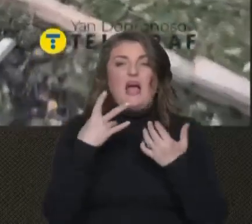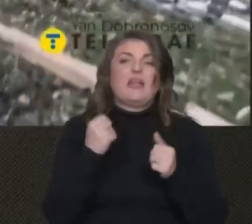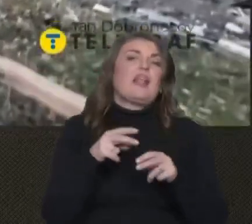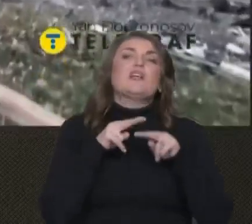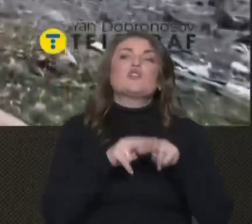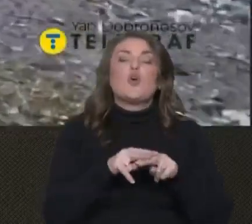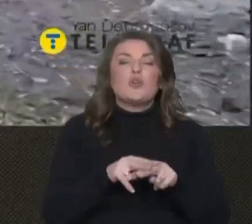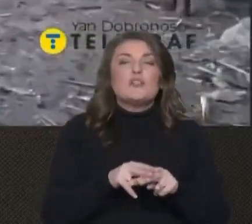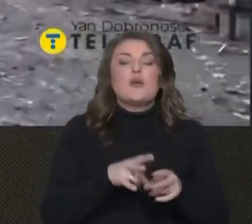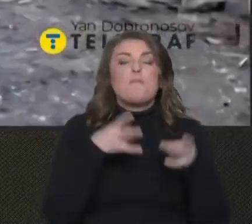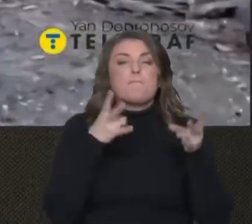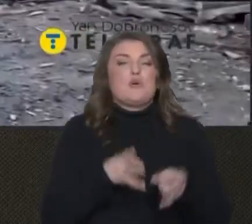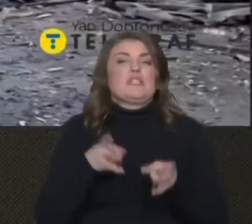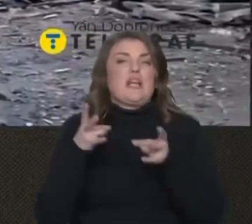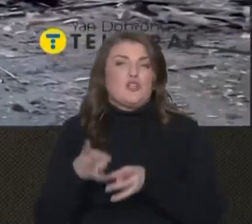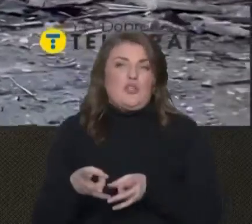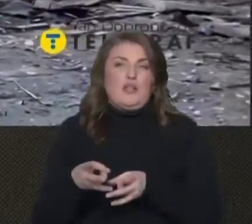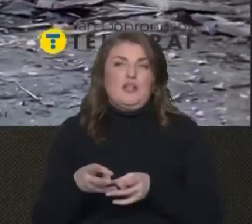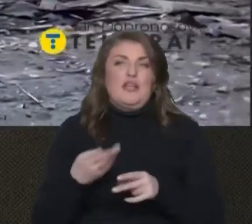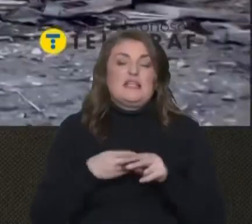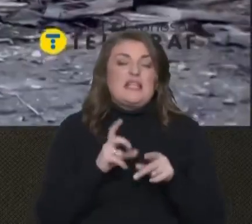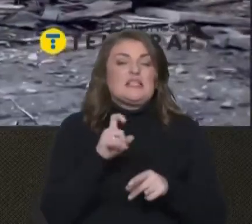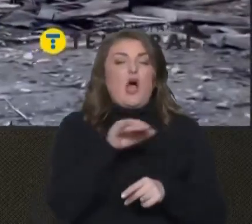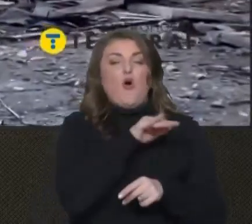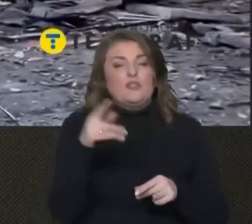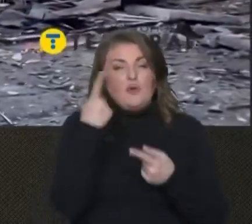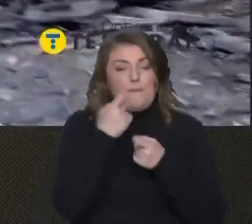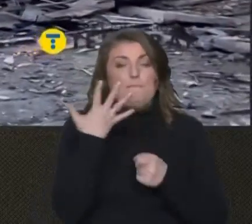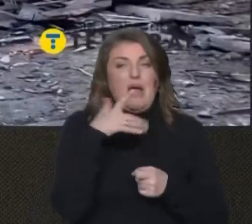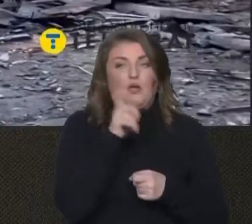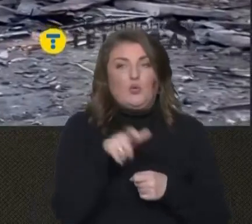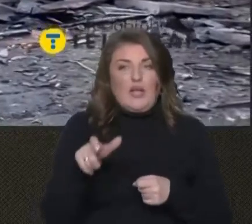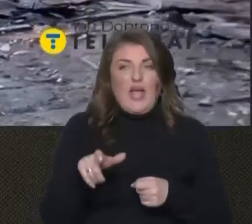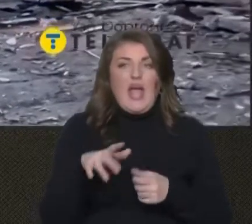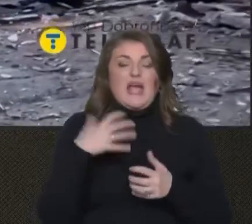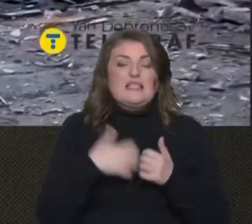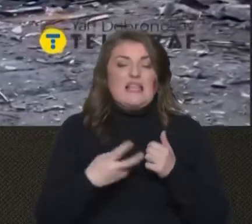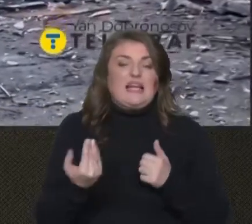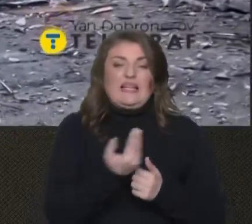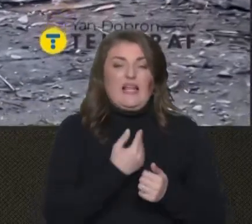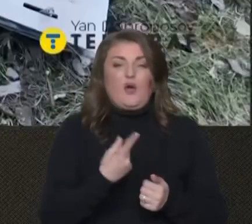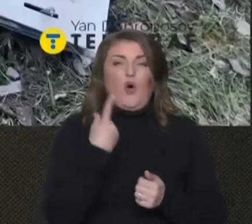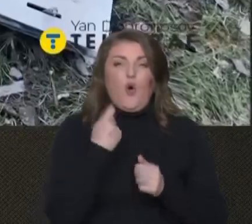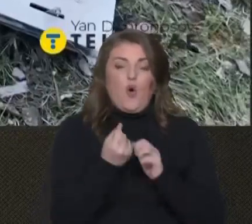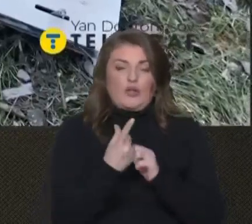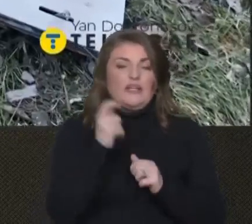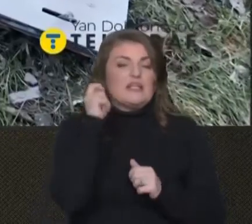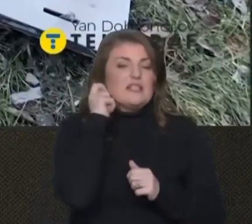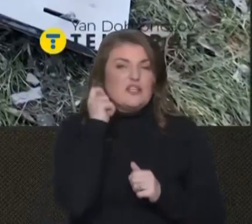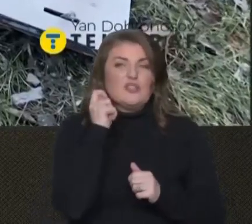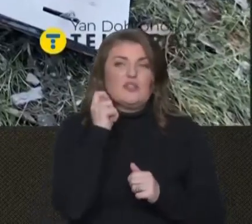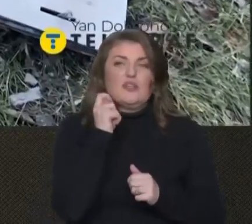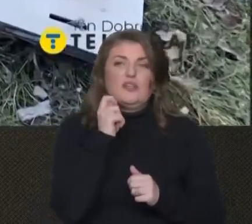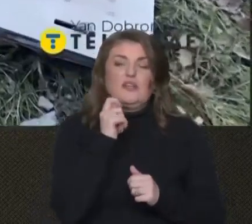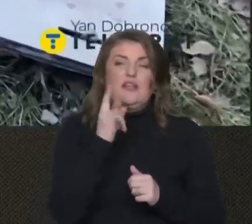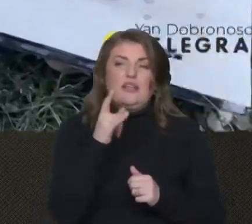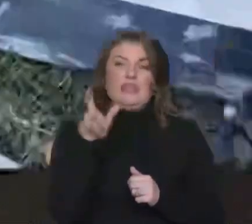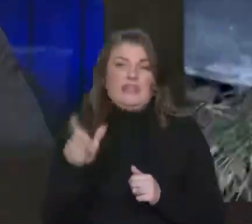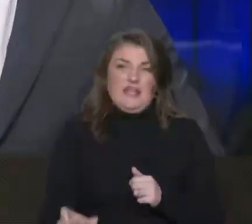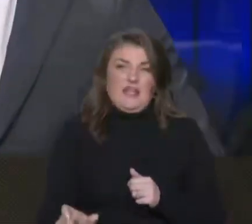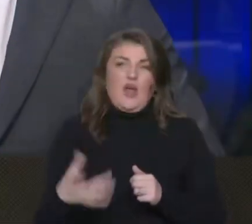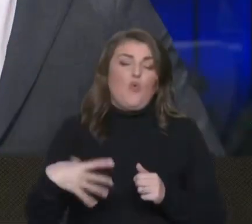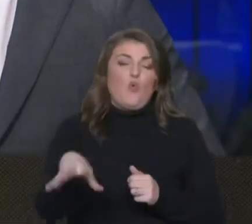столицю постраждало, це за офіційним повідомленням, 5 людей, серед них 11-річна